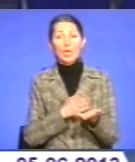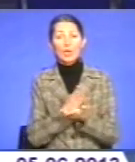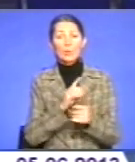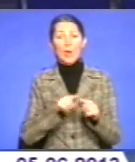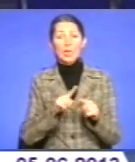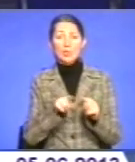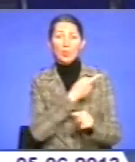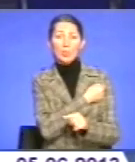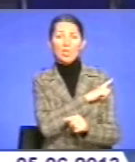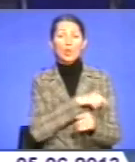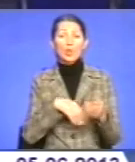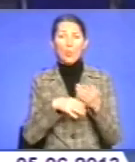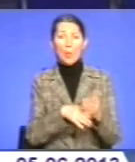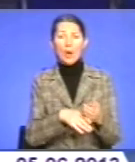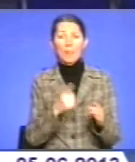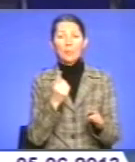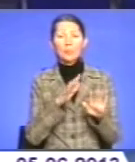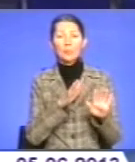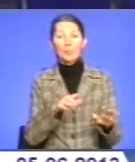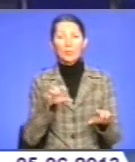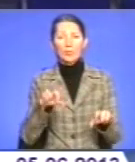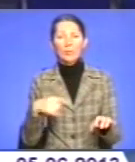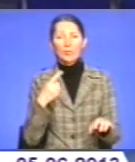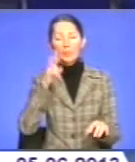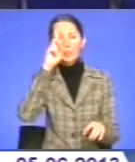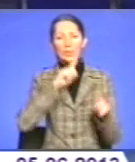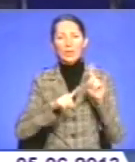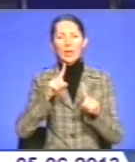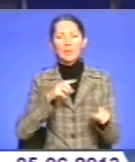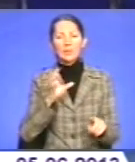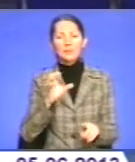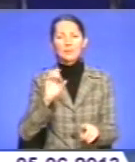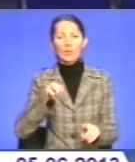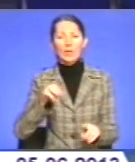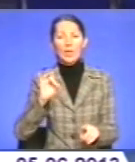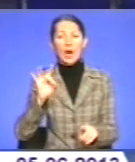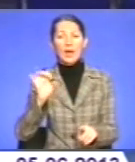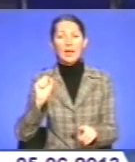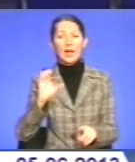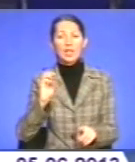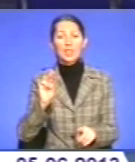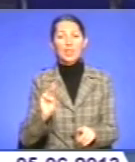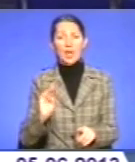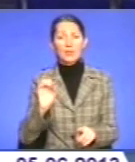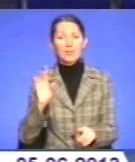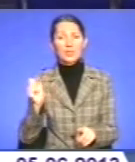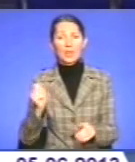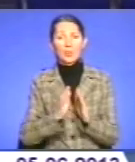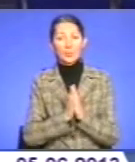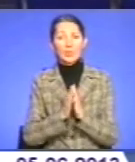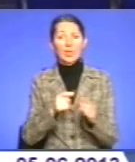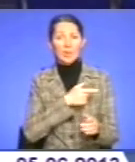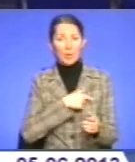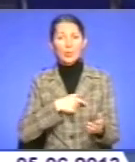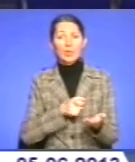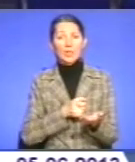медичної допомоги. Перший заступник голови обласної ради Сергій Тарашевський вкотре закликає депутатів прийти на сесію і